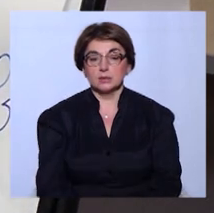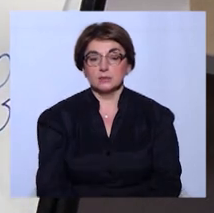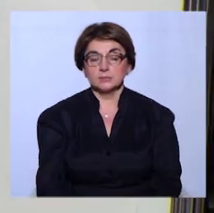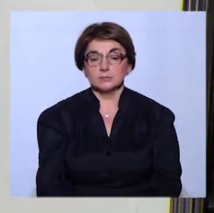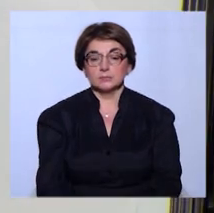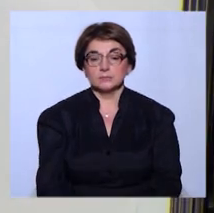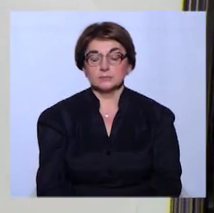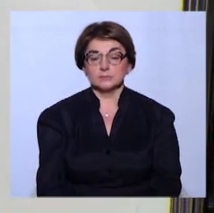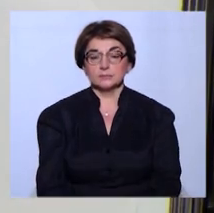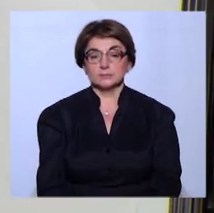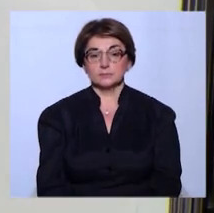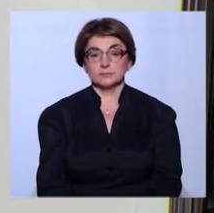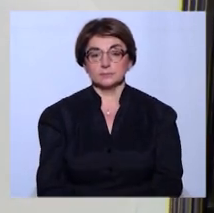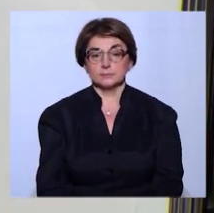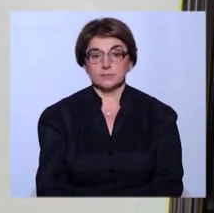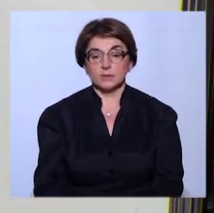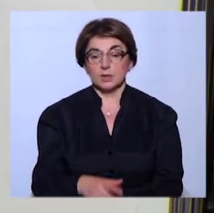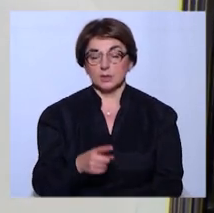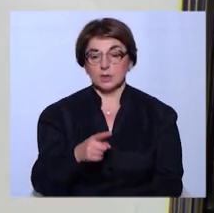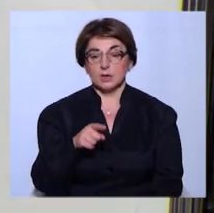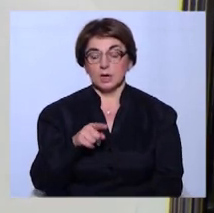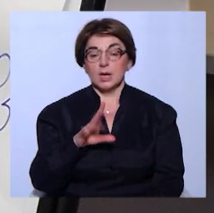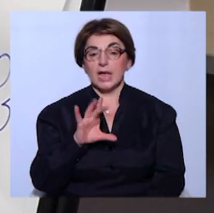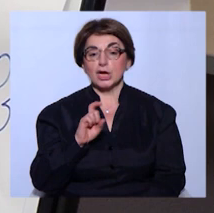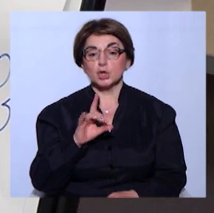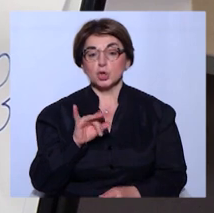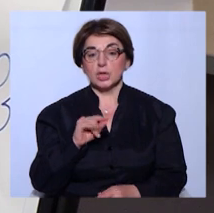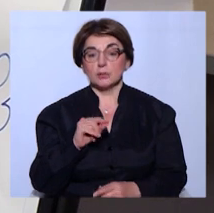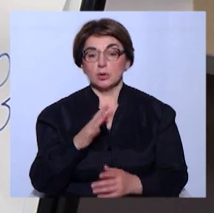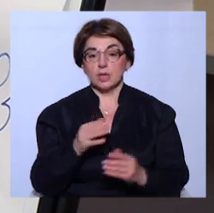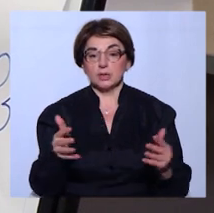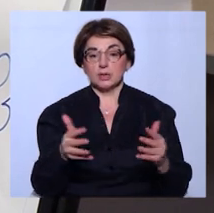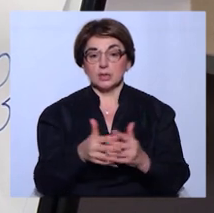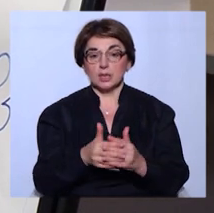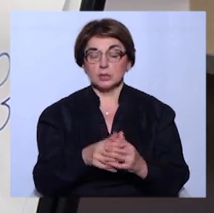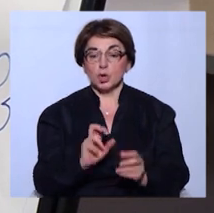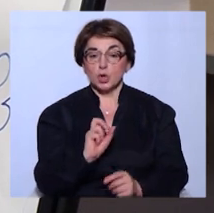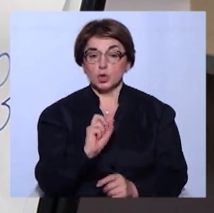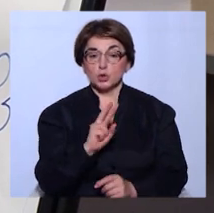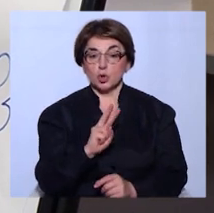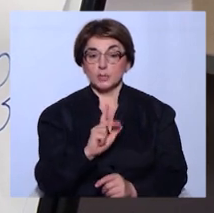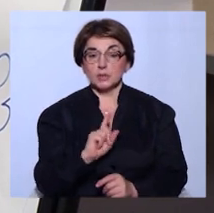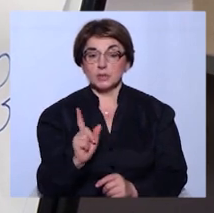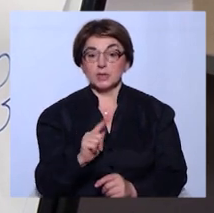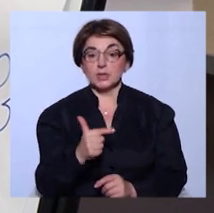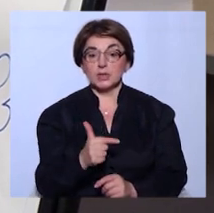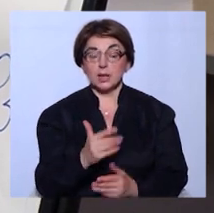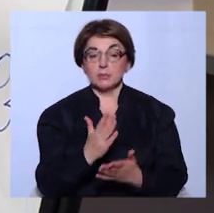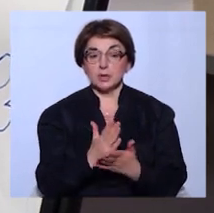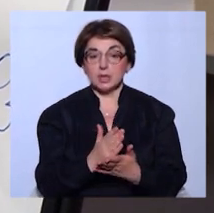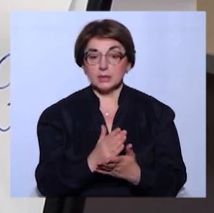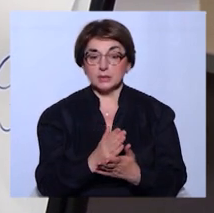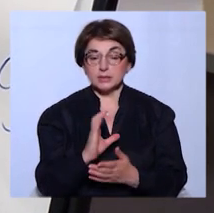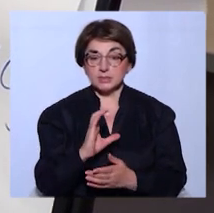კილოჯოული. ეგზოთერმული რეაქცია. ეხა 12 გრამი არის ნახშირბადი, რადგან 1